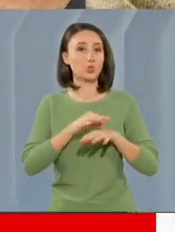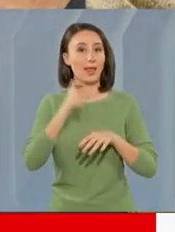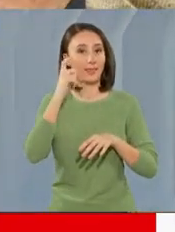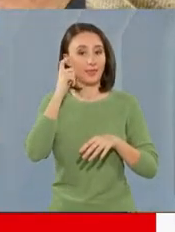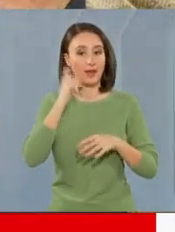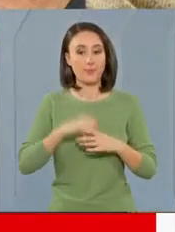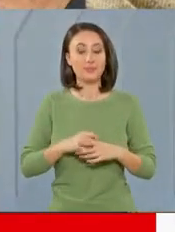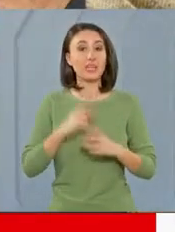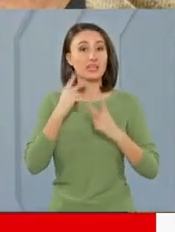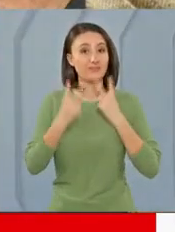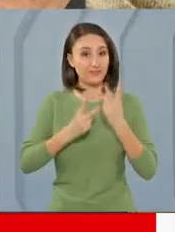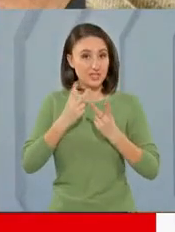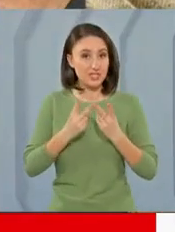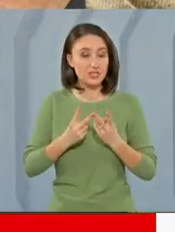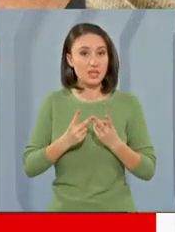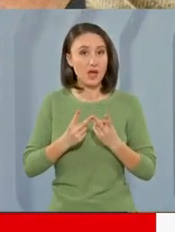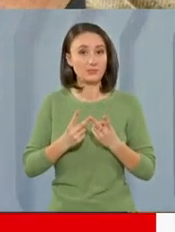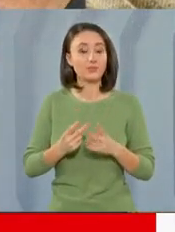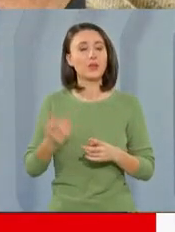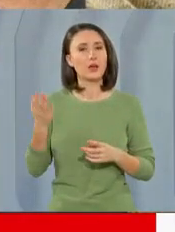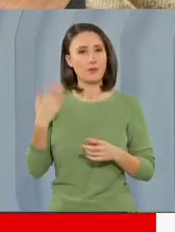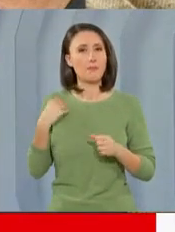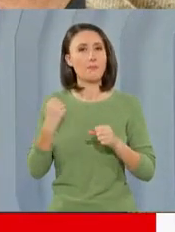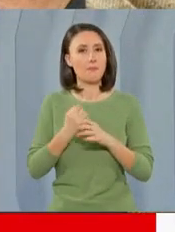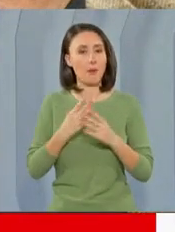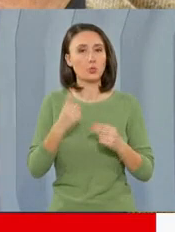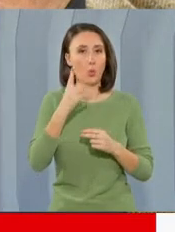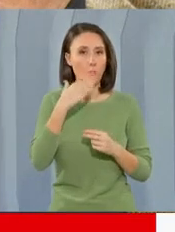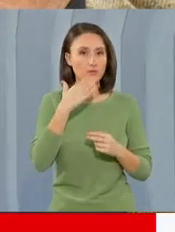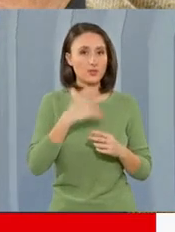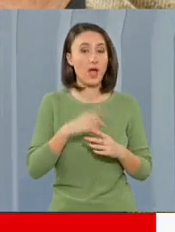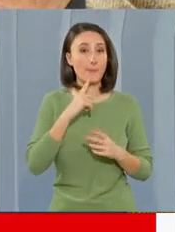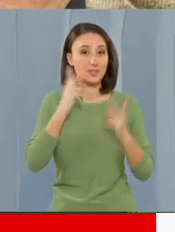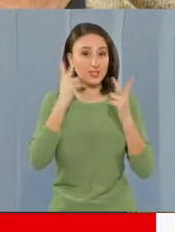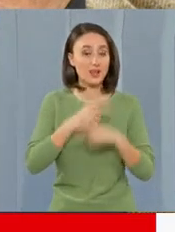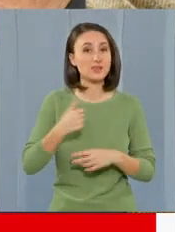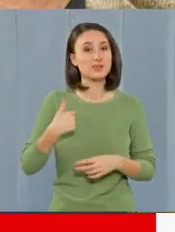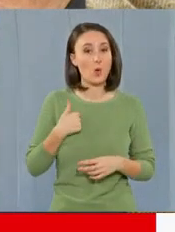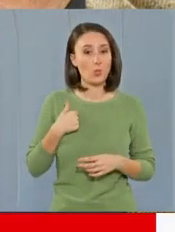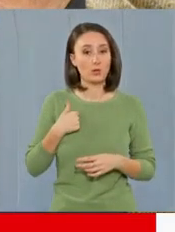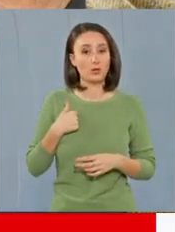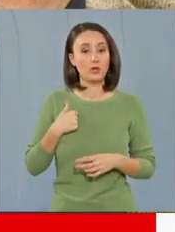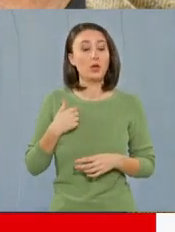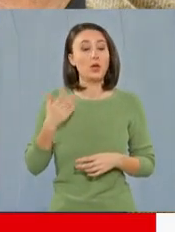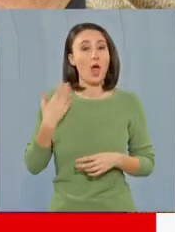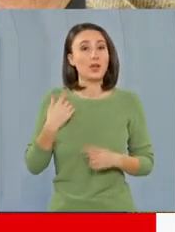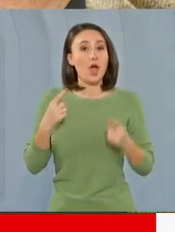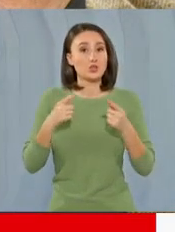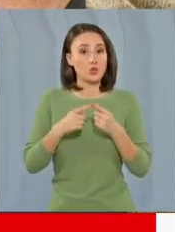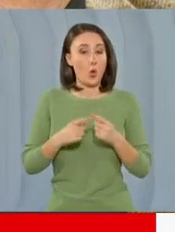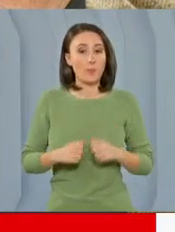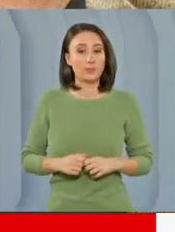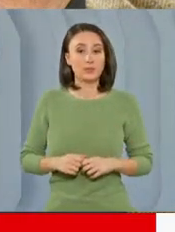Chinei. Vizita are, va fi mai mult de o zi, după câte am înțeles eu, și are ca scop